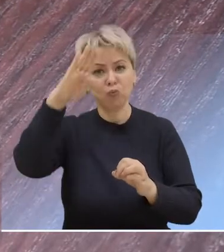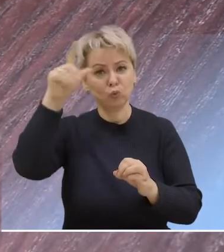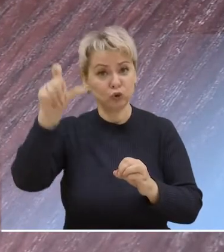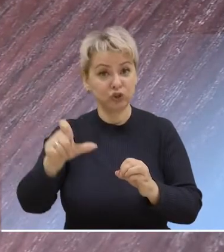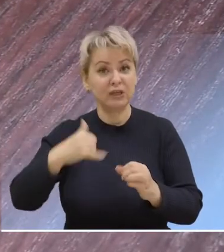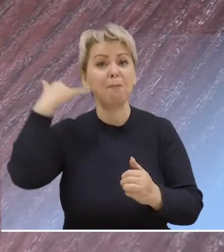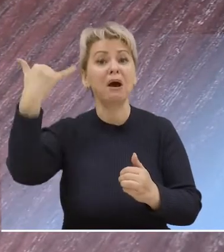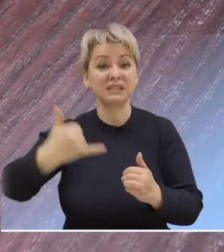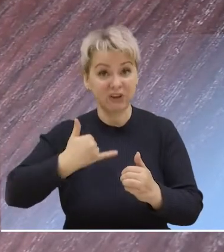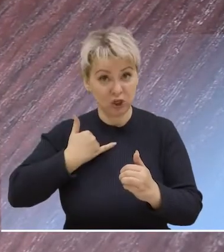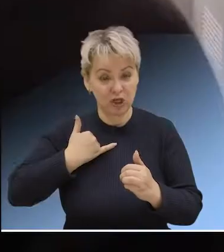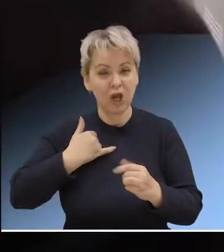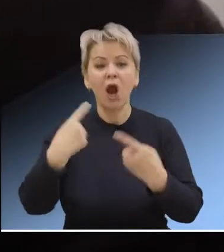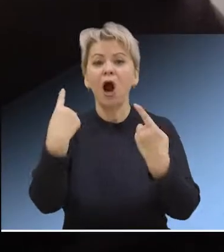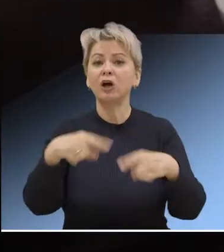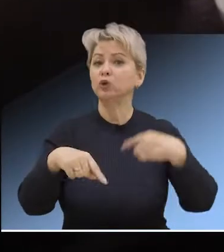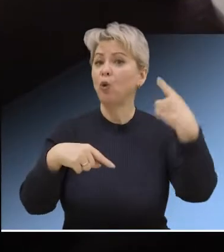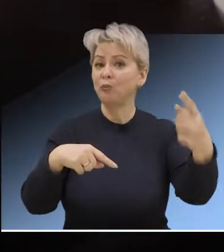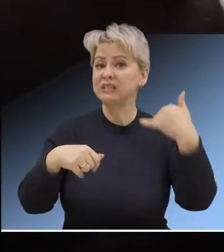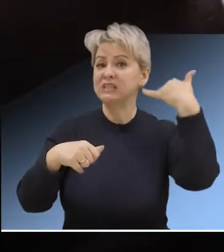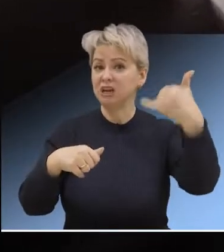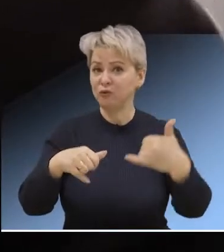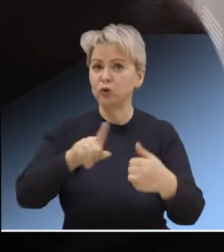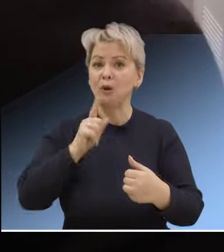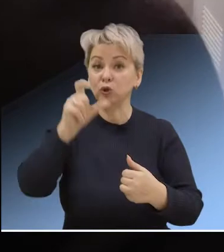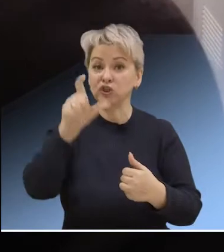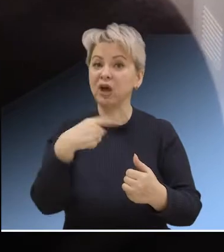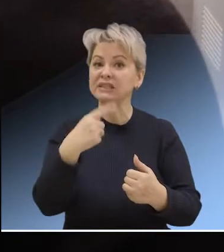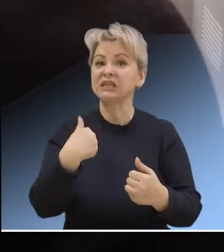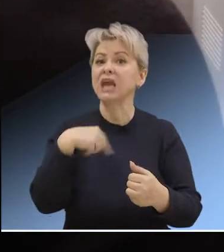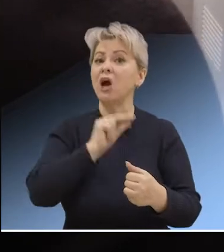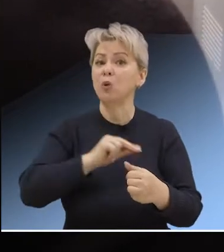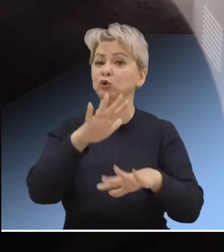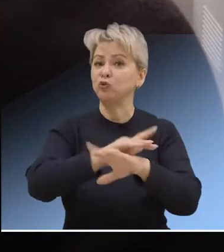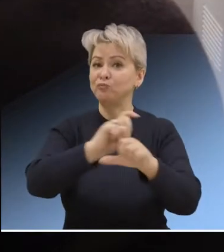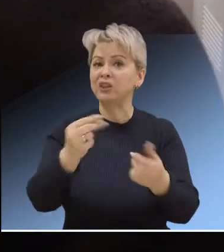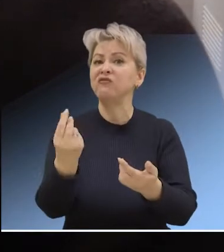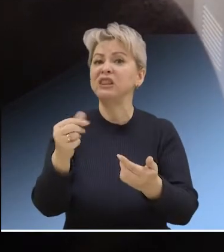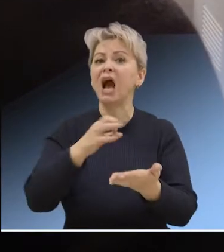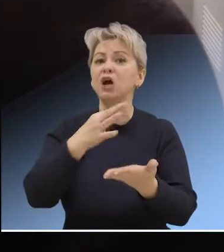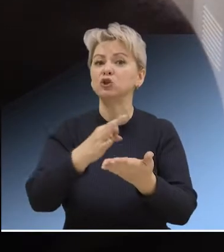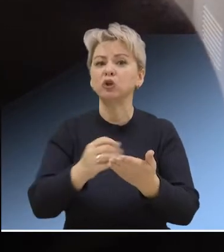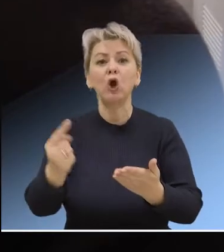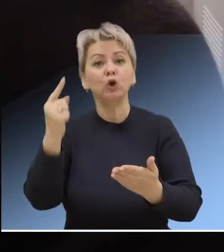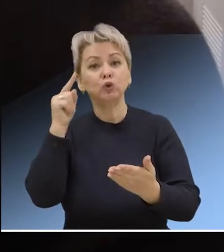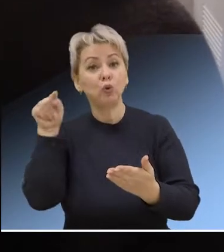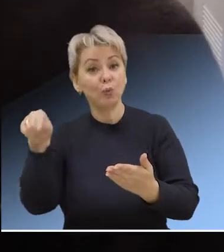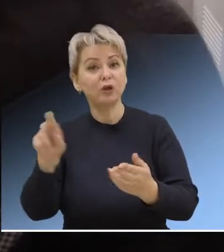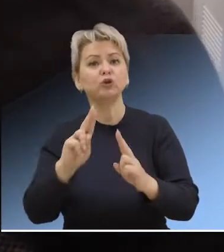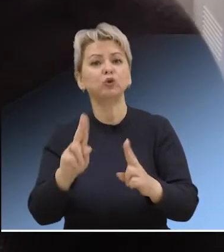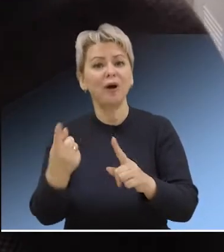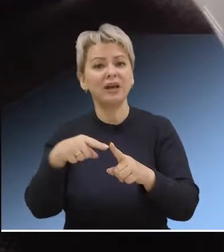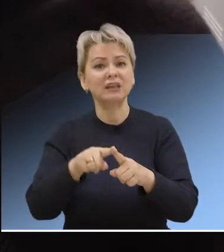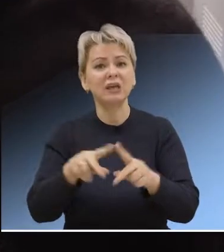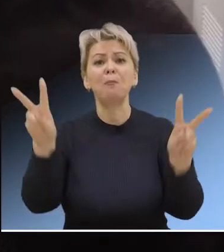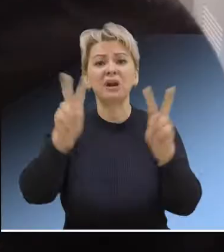Когда мужчине раздался подобный телефонный звонок, а на другом конце провода молодой человек представился финансовым консультантом, размышлять о том, кто это